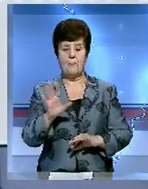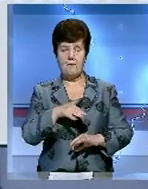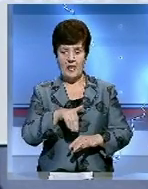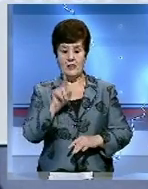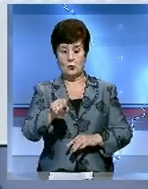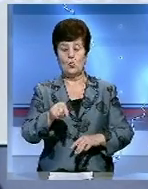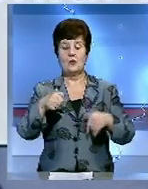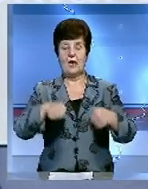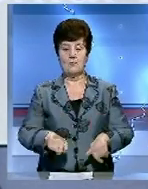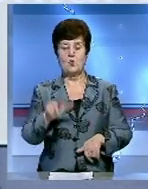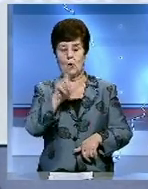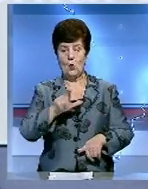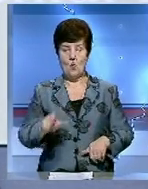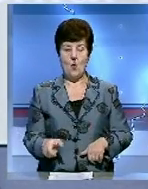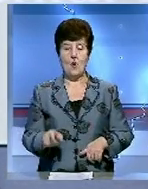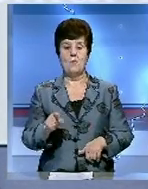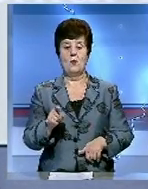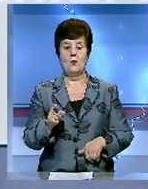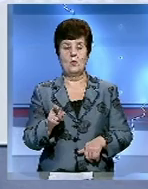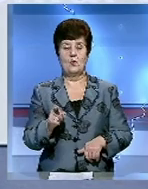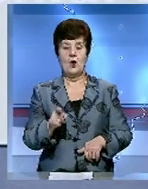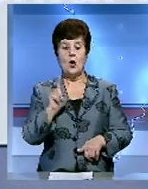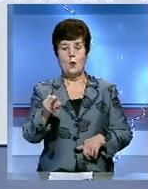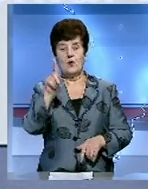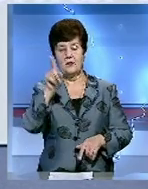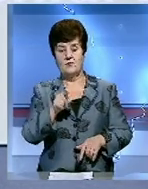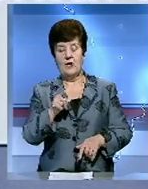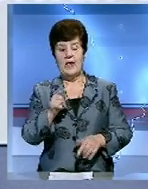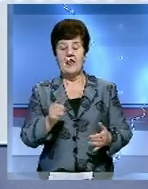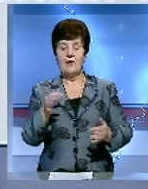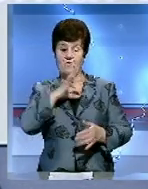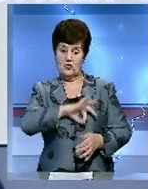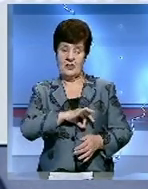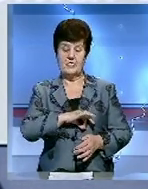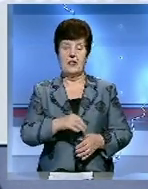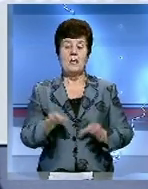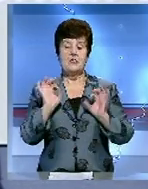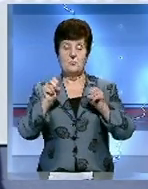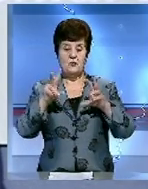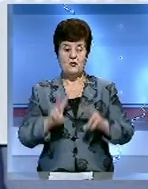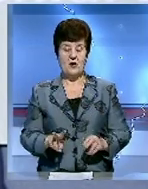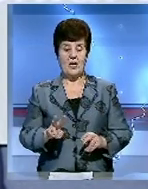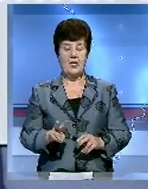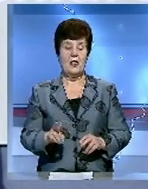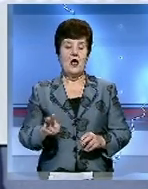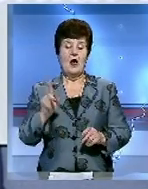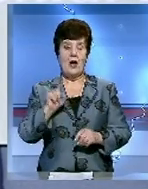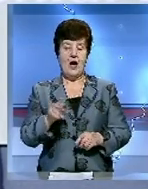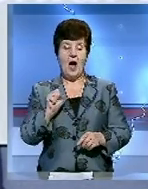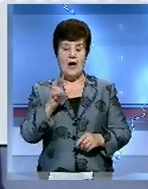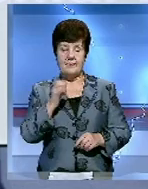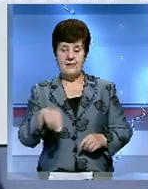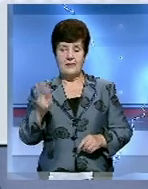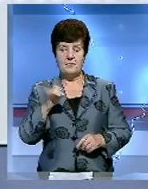omului, cu un accent special pe politice antidiscriminare, libertate